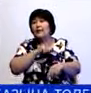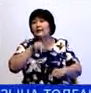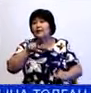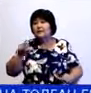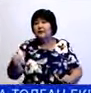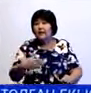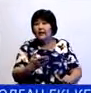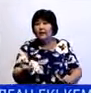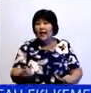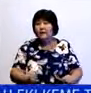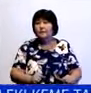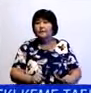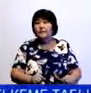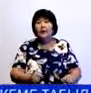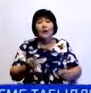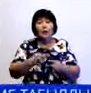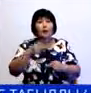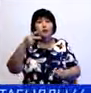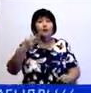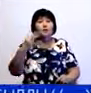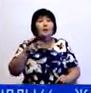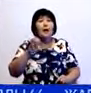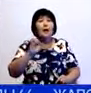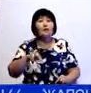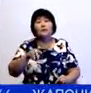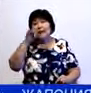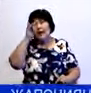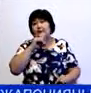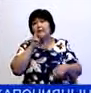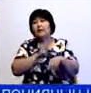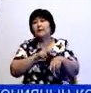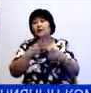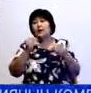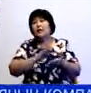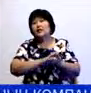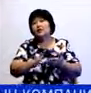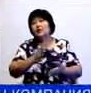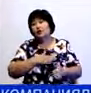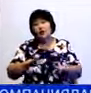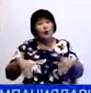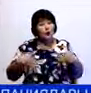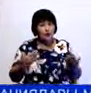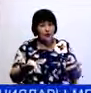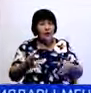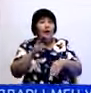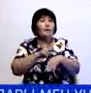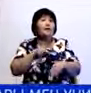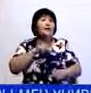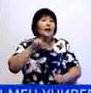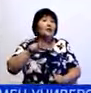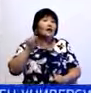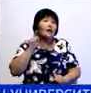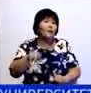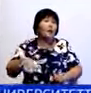қызметкерлеріне осы 23 маусым Қазақстан полиция күнімен шын жүректен құттықтаймын. Полиция қызметкері